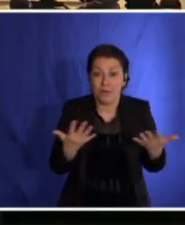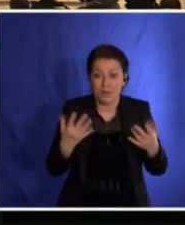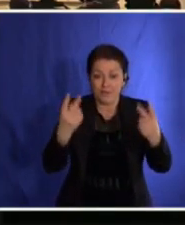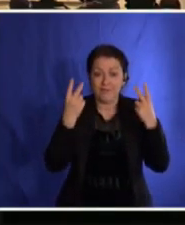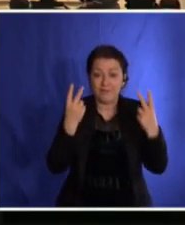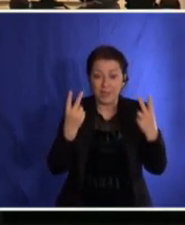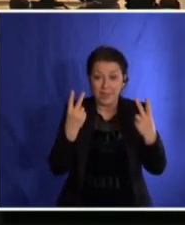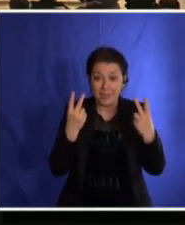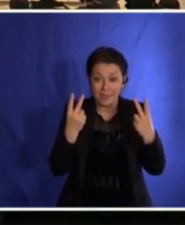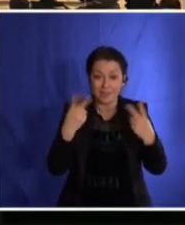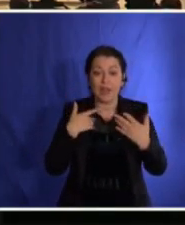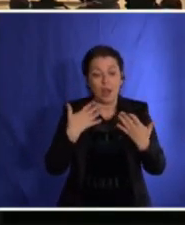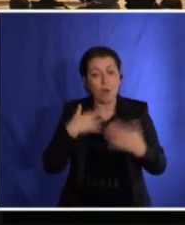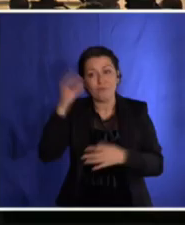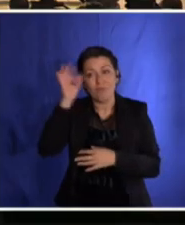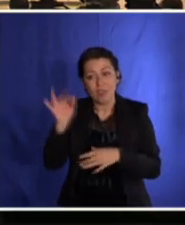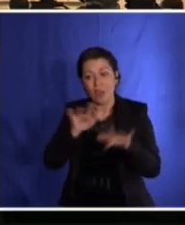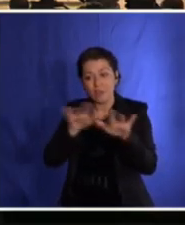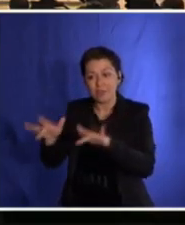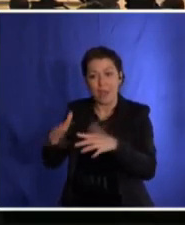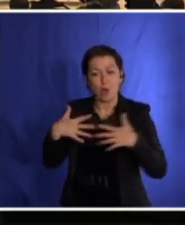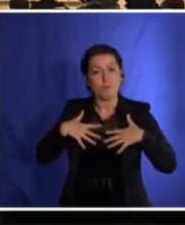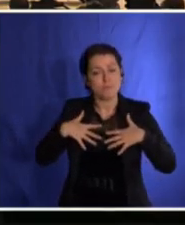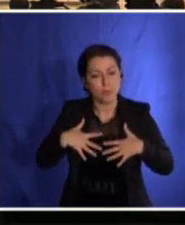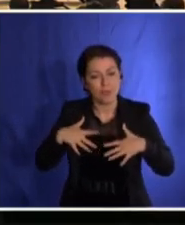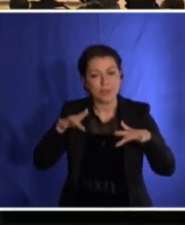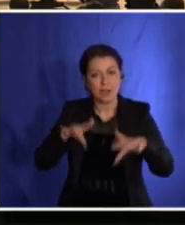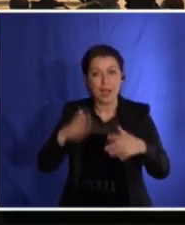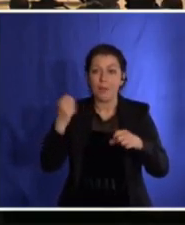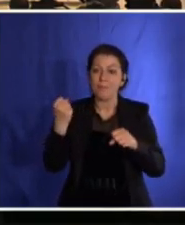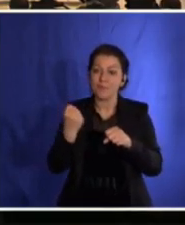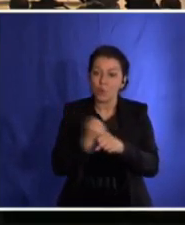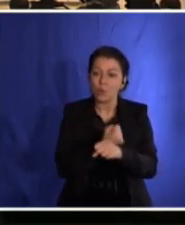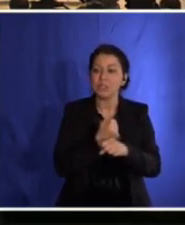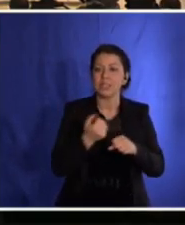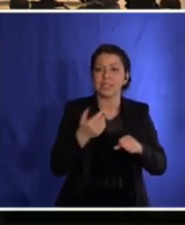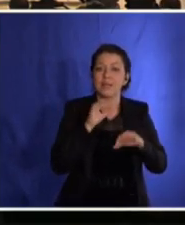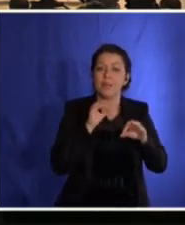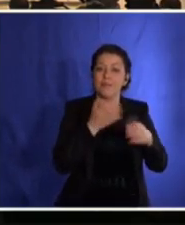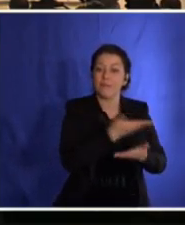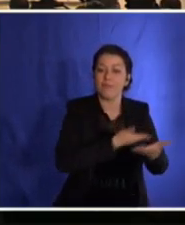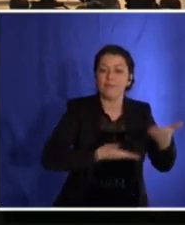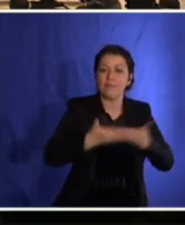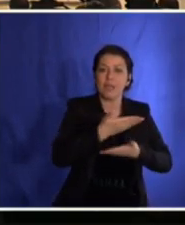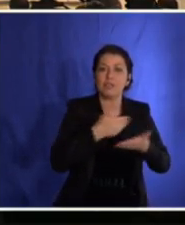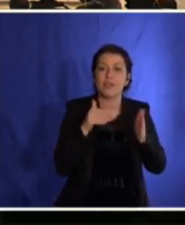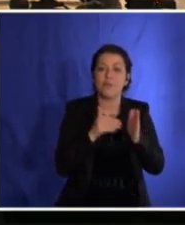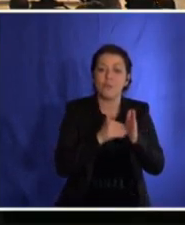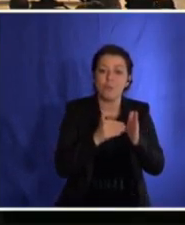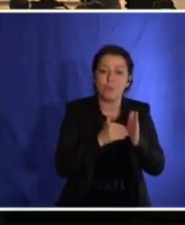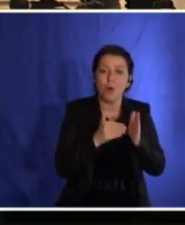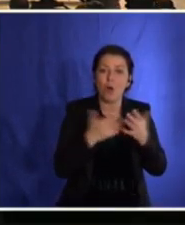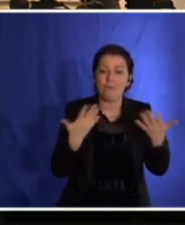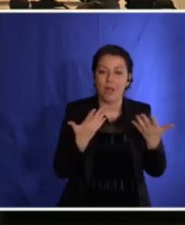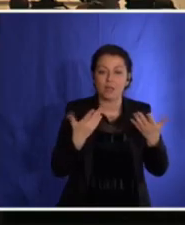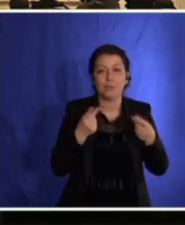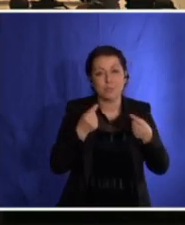das Potenzial, das wir haben, sozusagen am Boden in die Wirtschaft zu bringen, brauchen wir hier auch